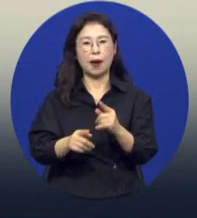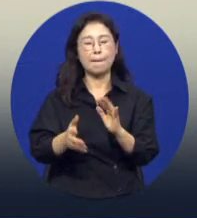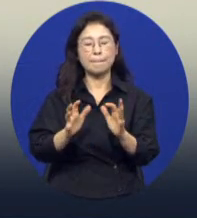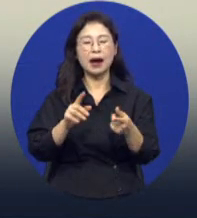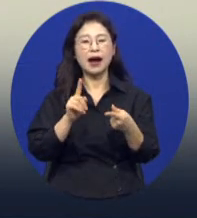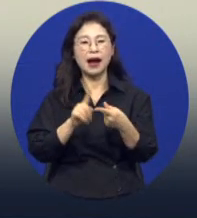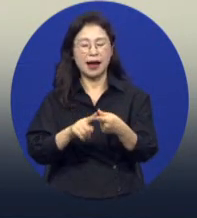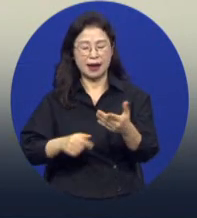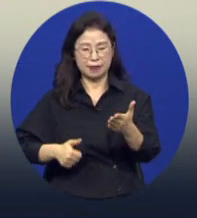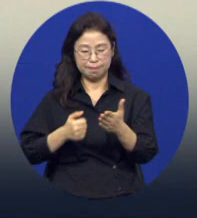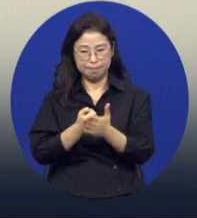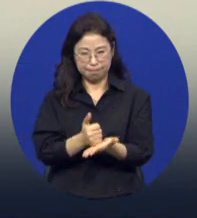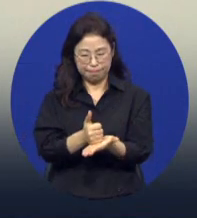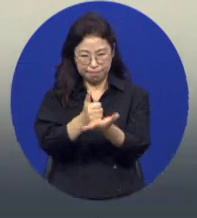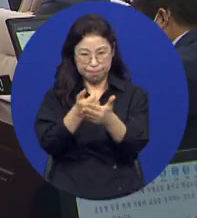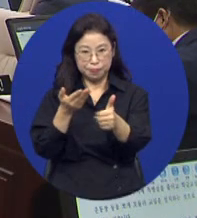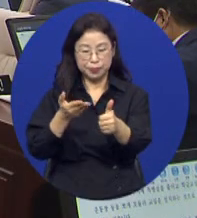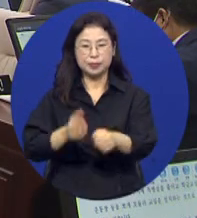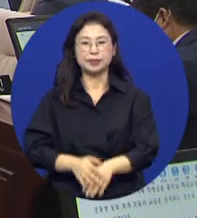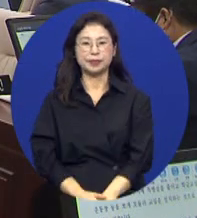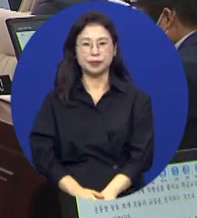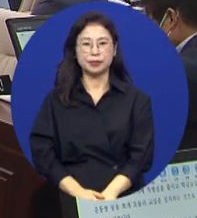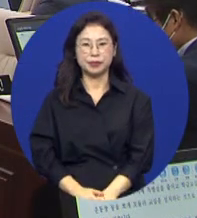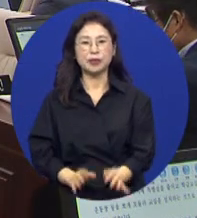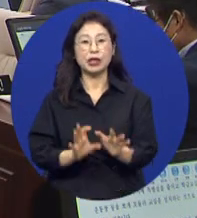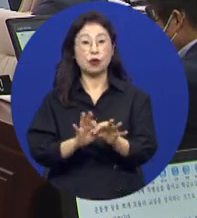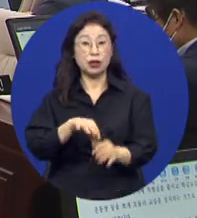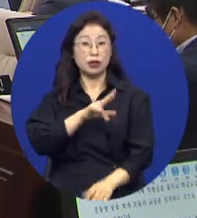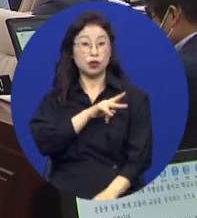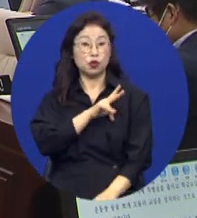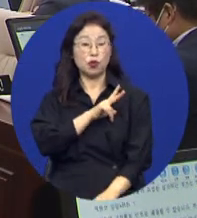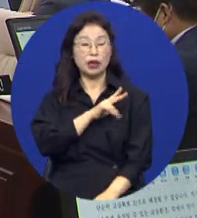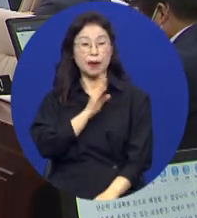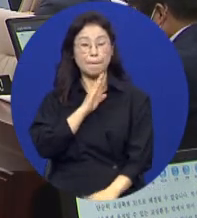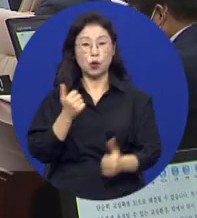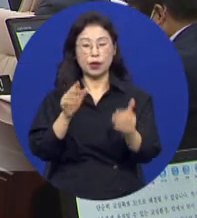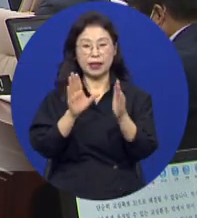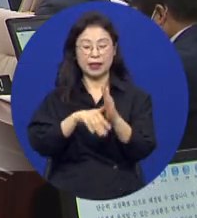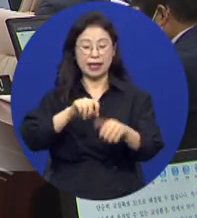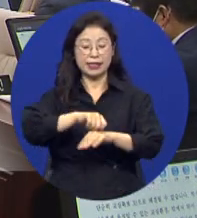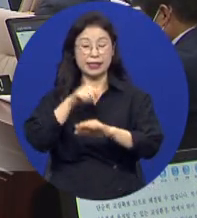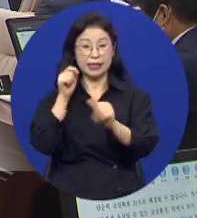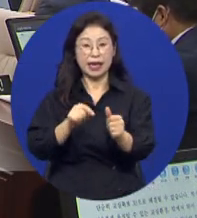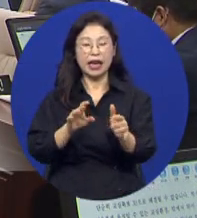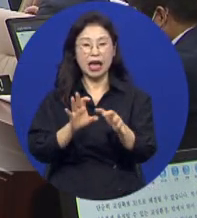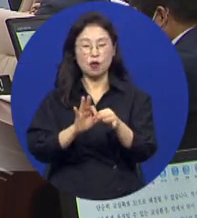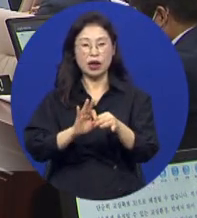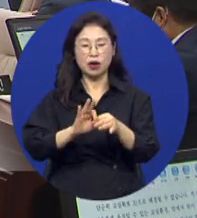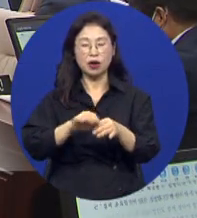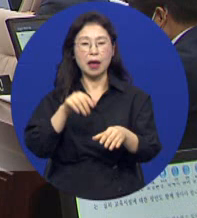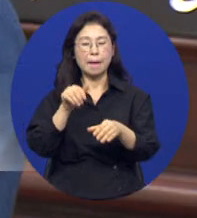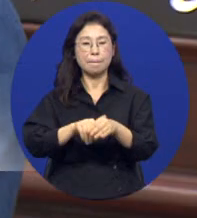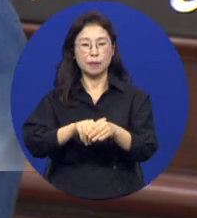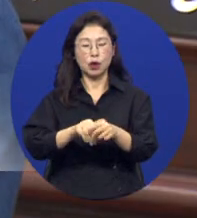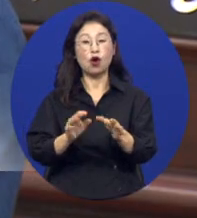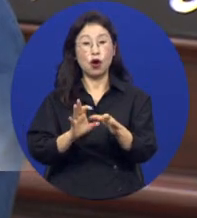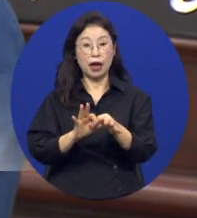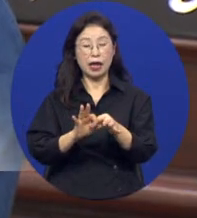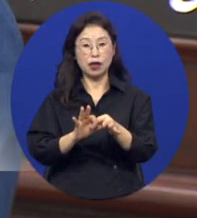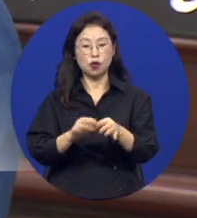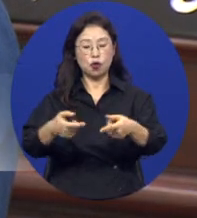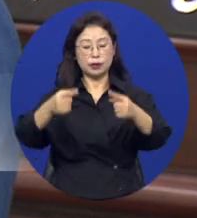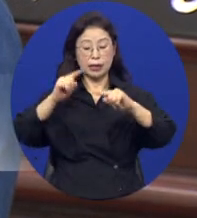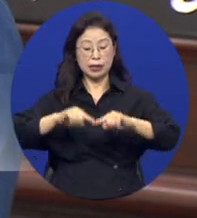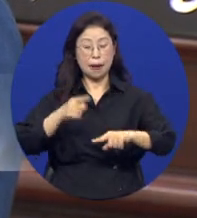의견을 최대한 존중했다는 그런 말씀을 드리겠습니다 이에 따라 도의회는 본회의에서 징계 안건을 비밀 투표에 붙이는데